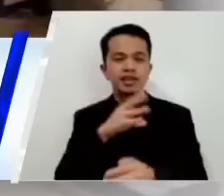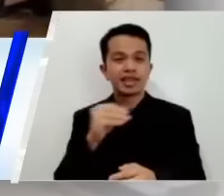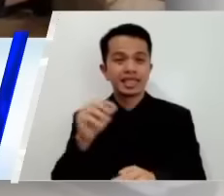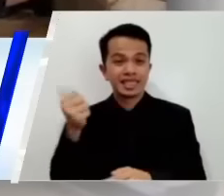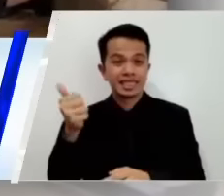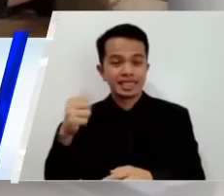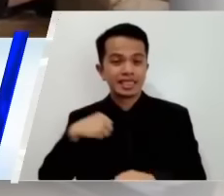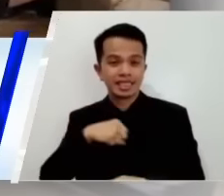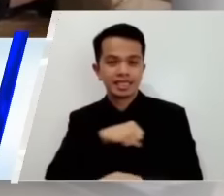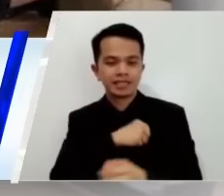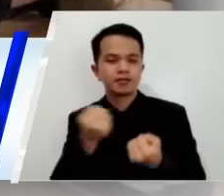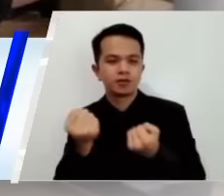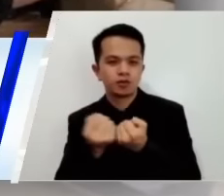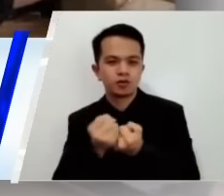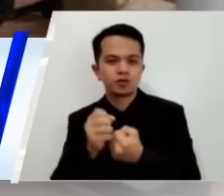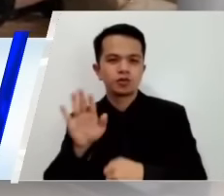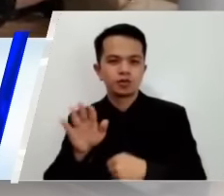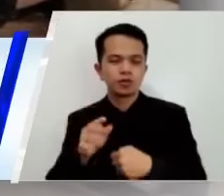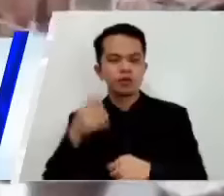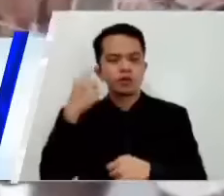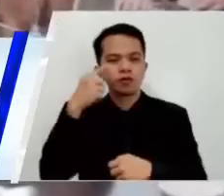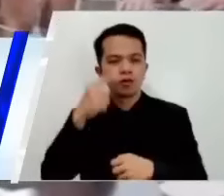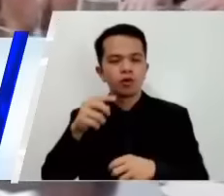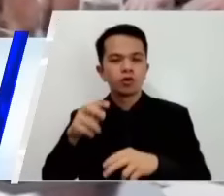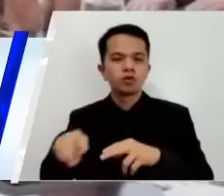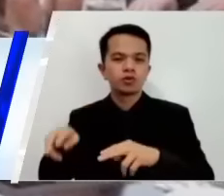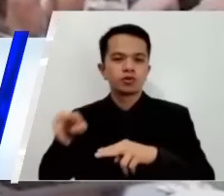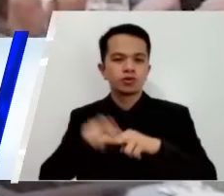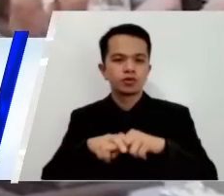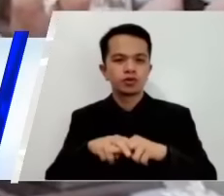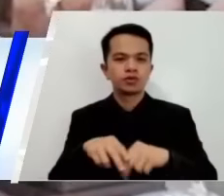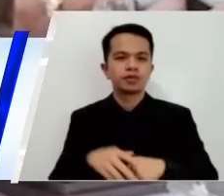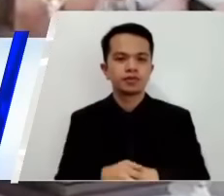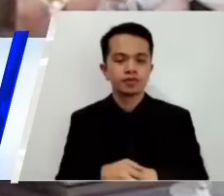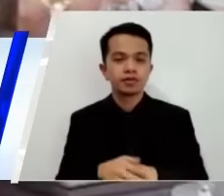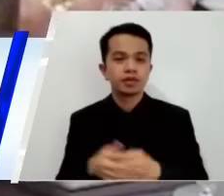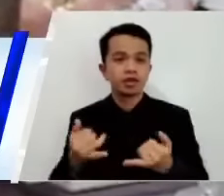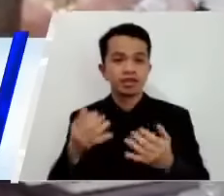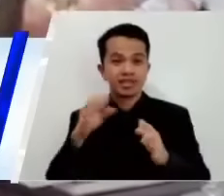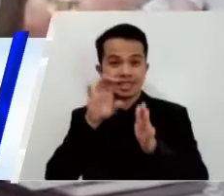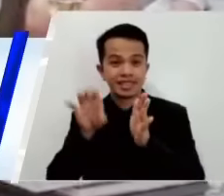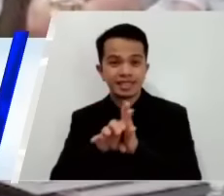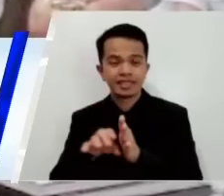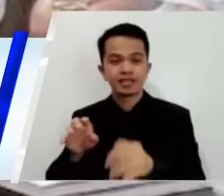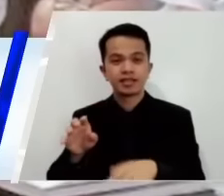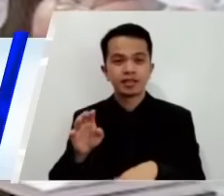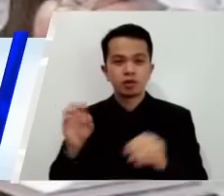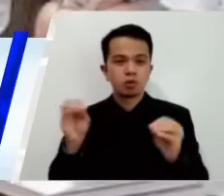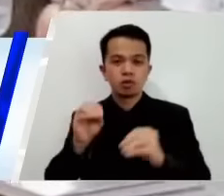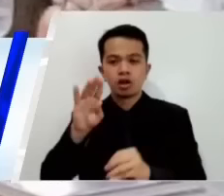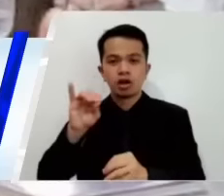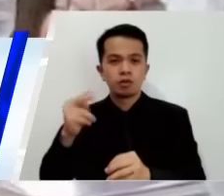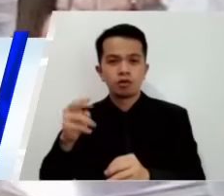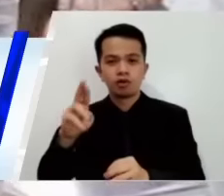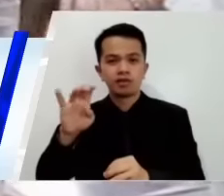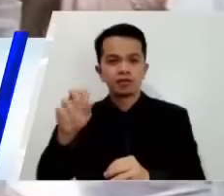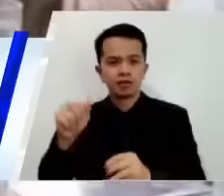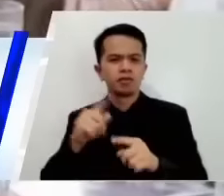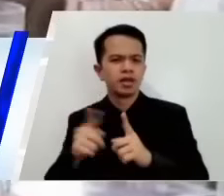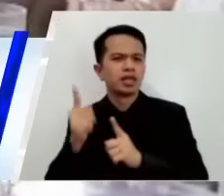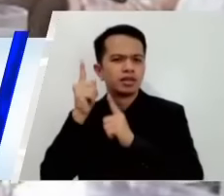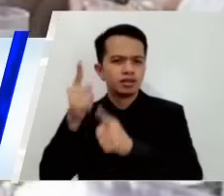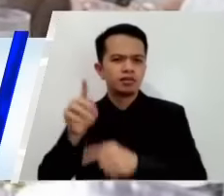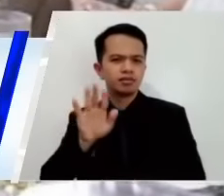sumuporta sa kanya para mailuklok sa pwesto. Wala sa litrato si Senador Bong Revilla pero dumalo ang misis niya si Cavite 2nd